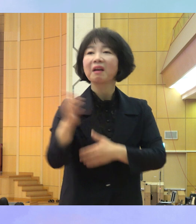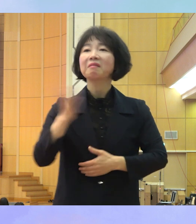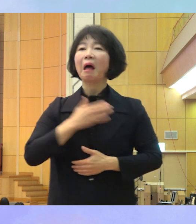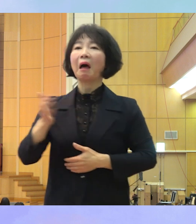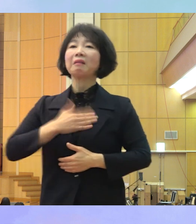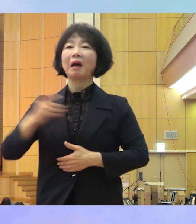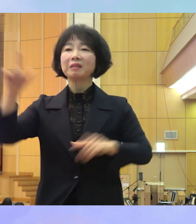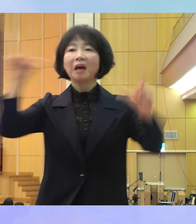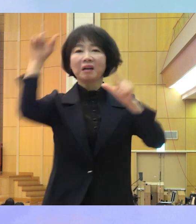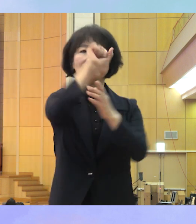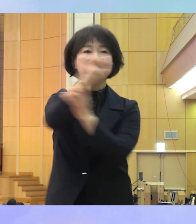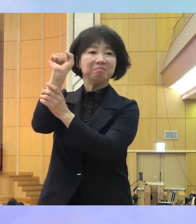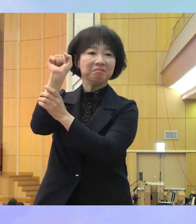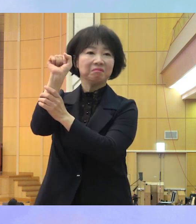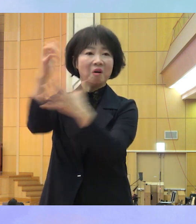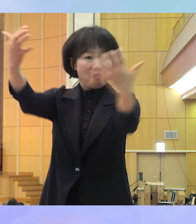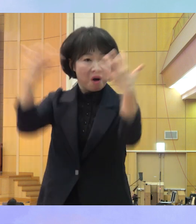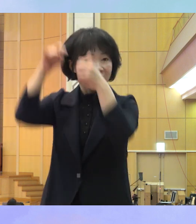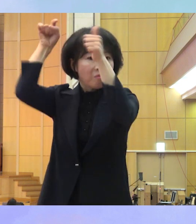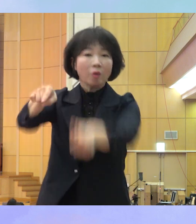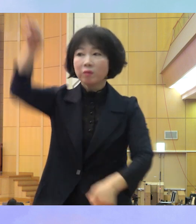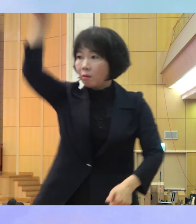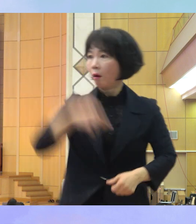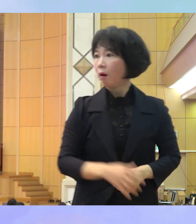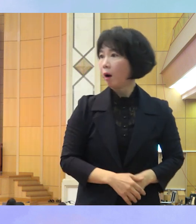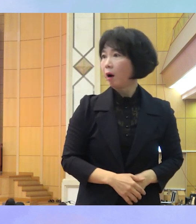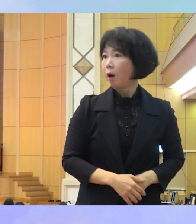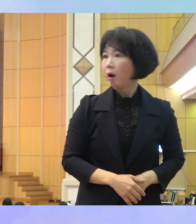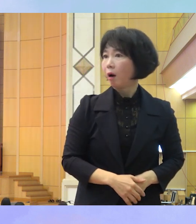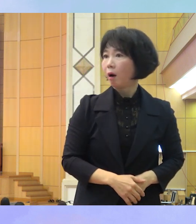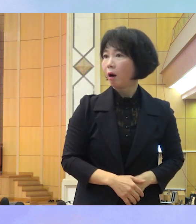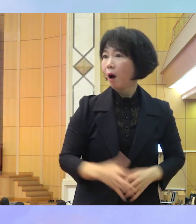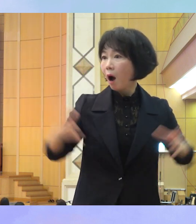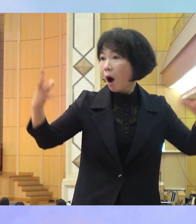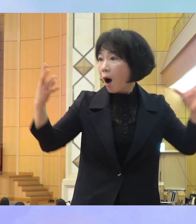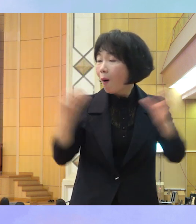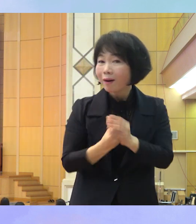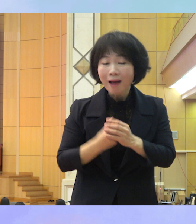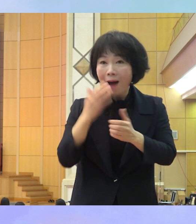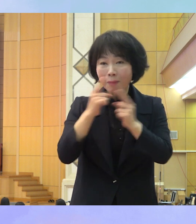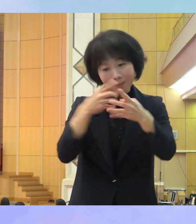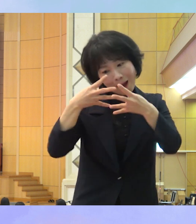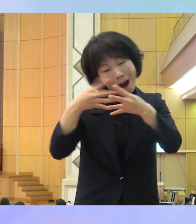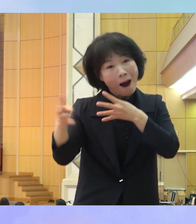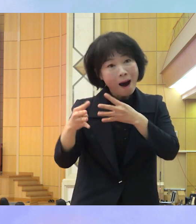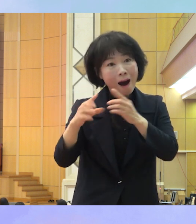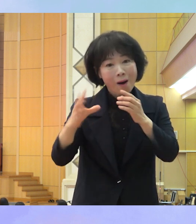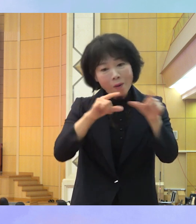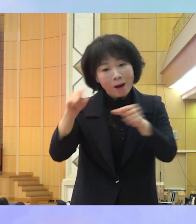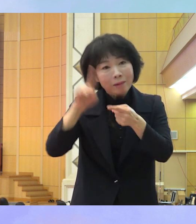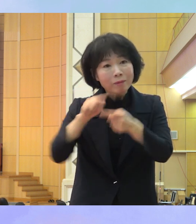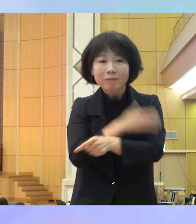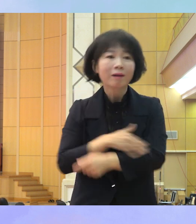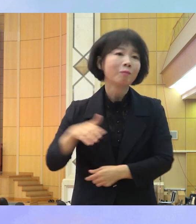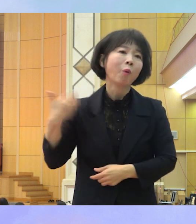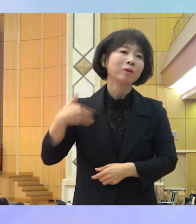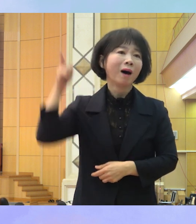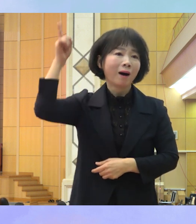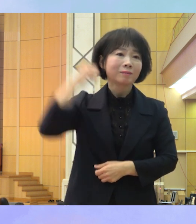들으면 그게 성찬식이라고 그래요. 그러니까 완전히 성찬식이 뭔지도 지금 모르는 거예요. 뭐 의미를 모르는